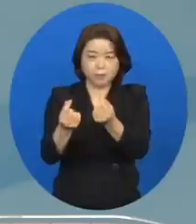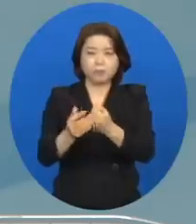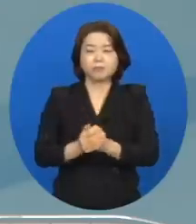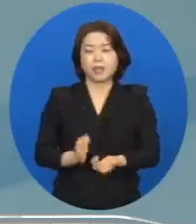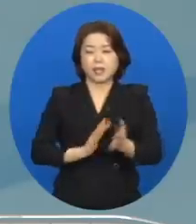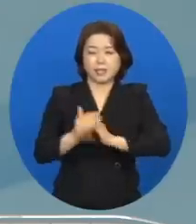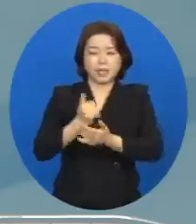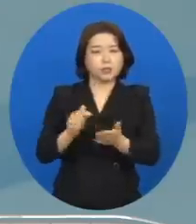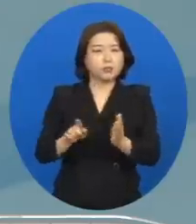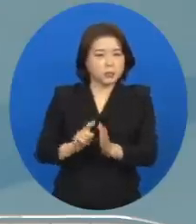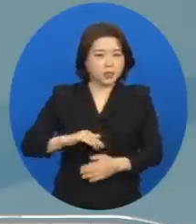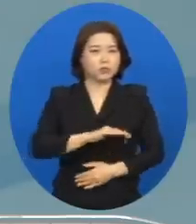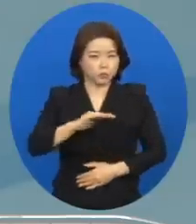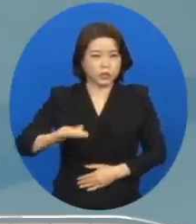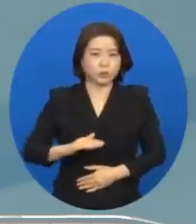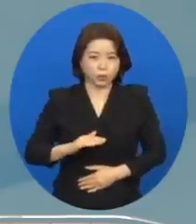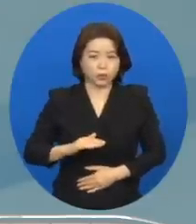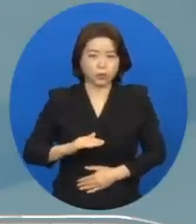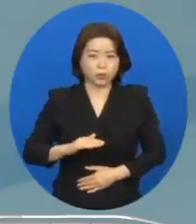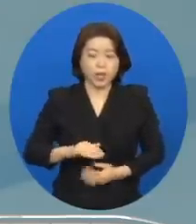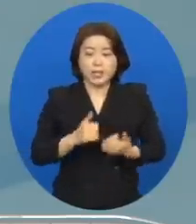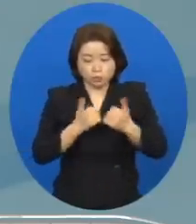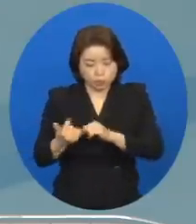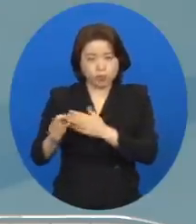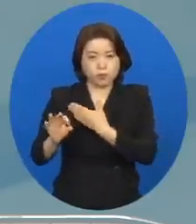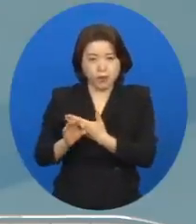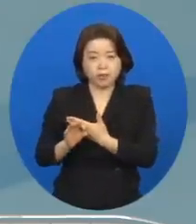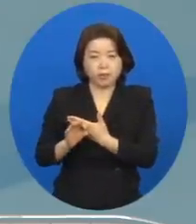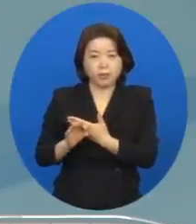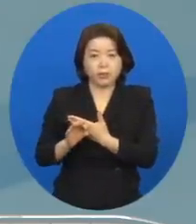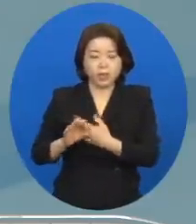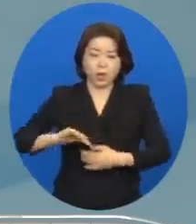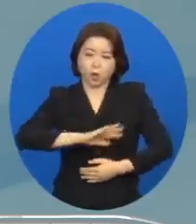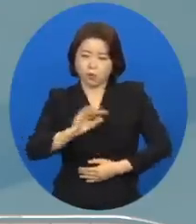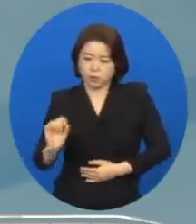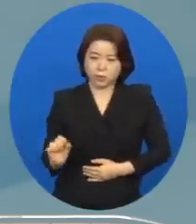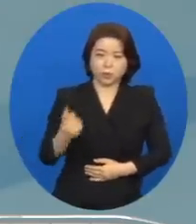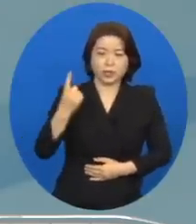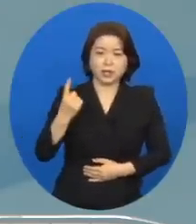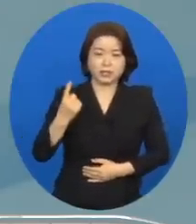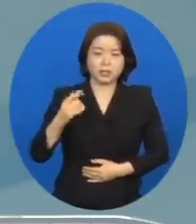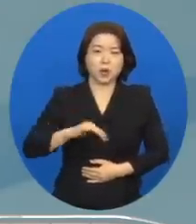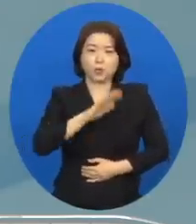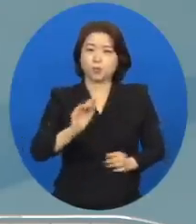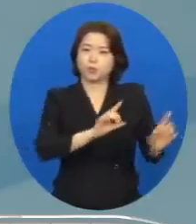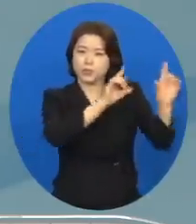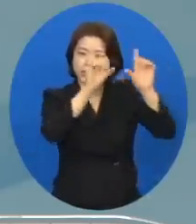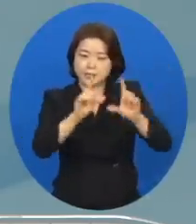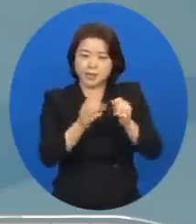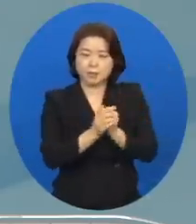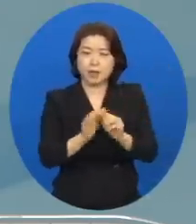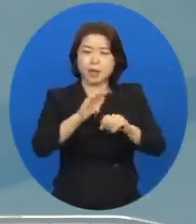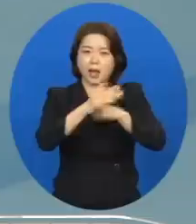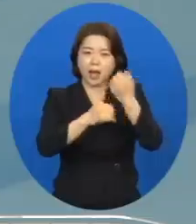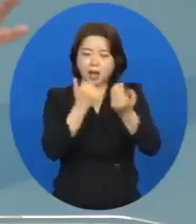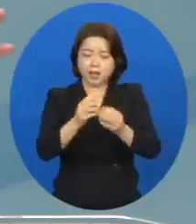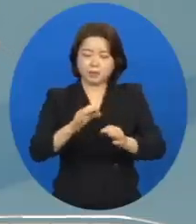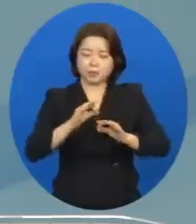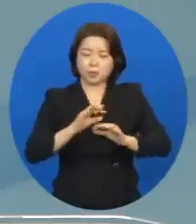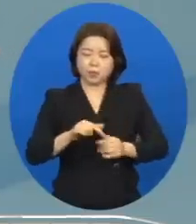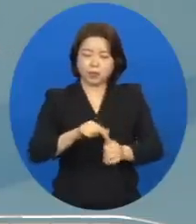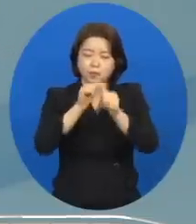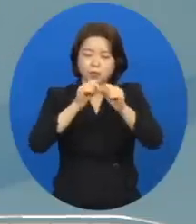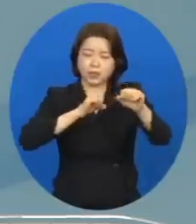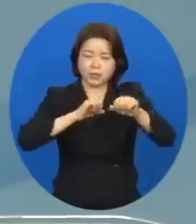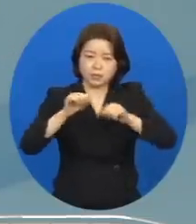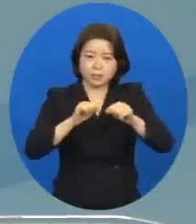믿는 우리도 죽으면 우리로 인하여 우리의 삶에 하나님의 놀라운 구원의